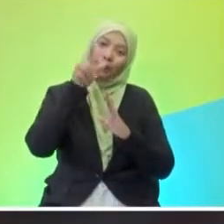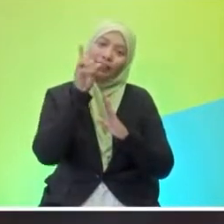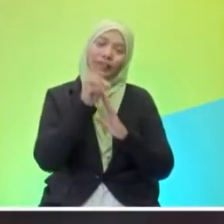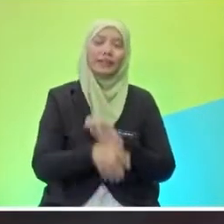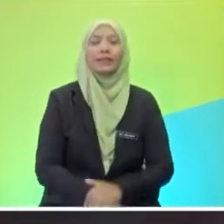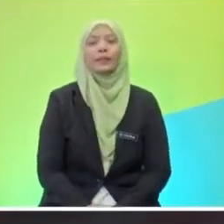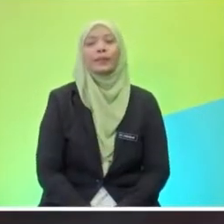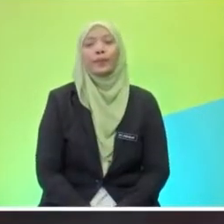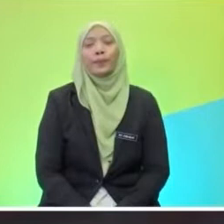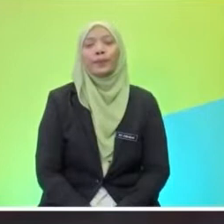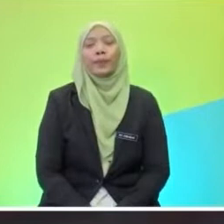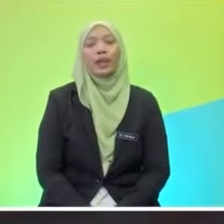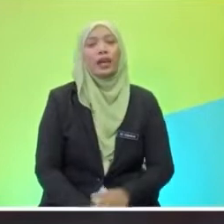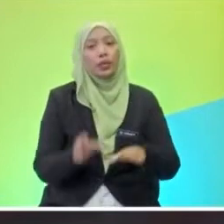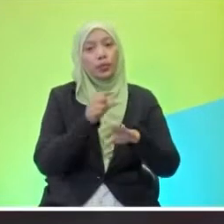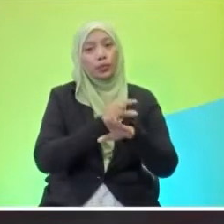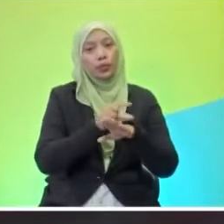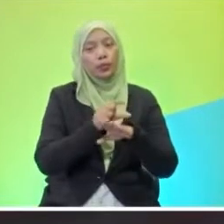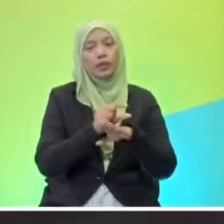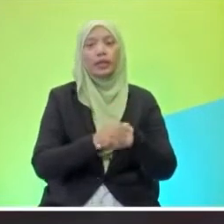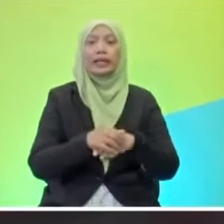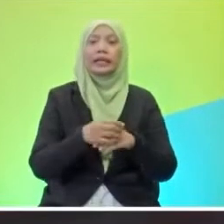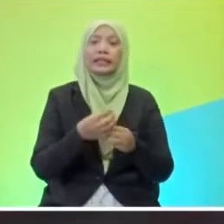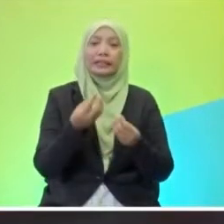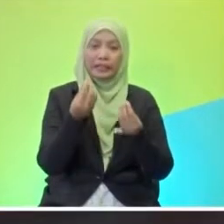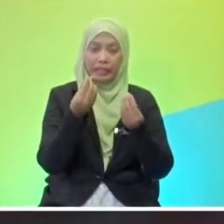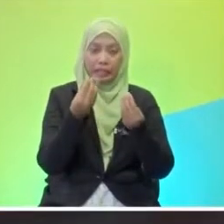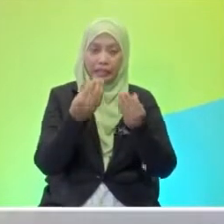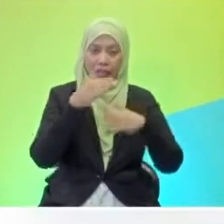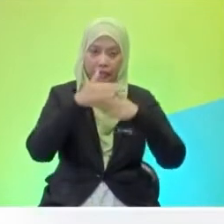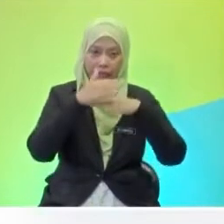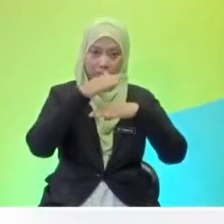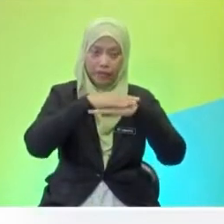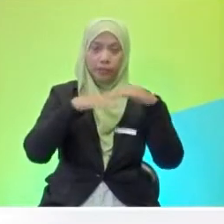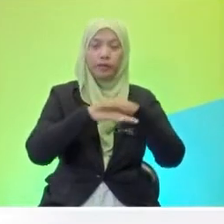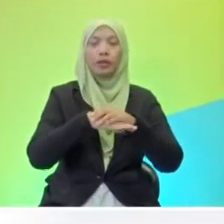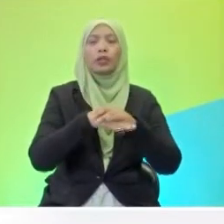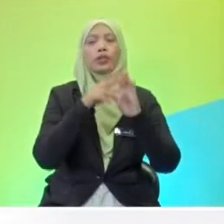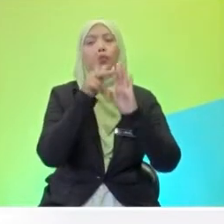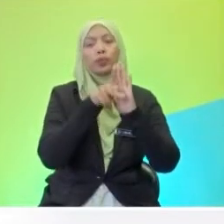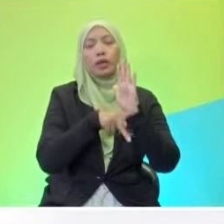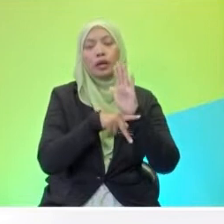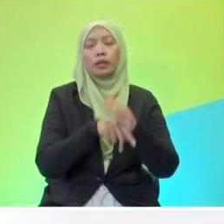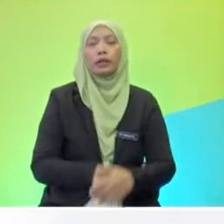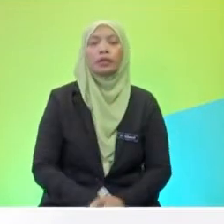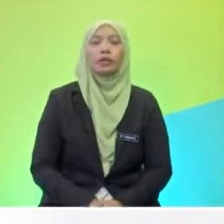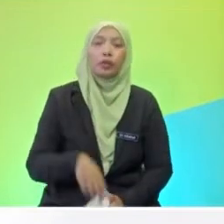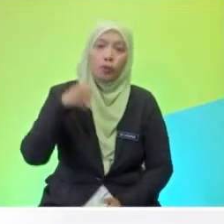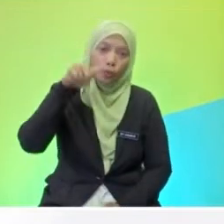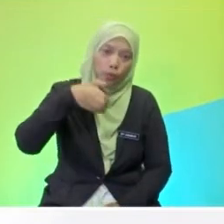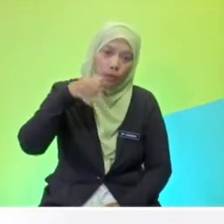Oke penggunaan tanah tambah untuk sisa dapat dikurangkan ini kita